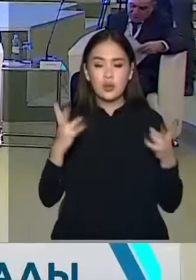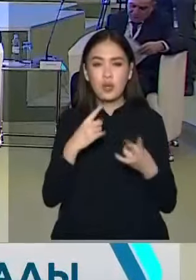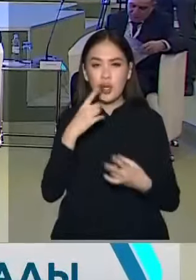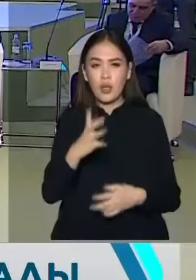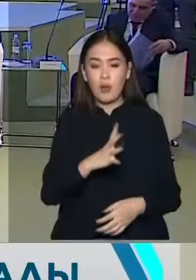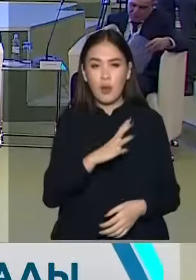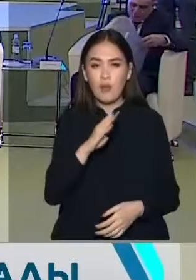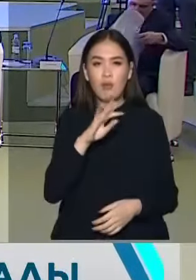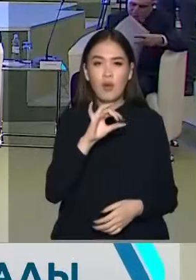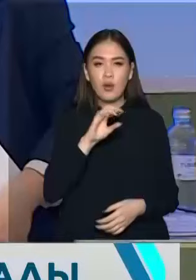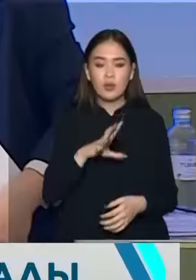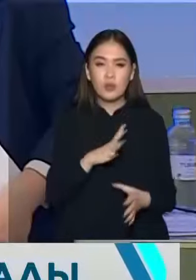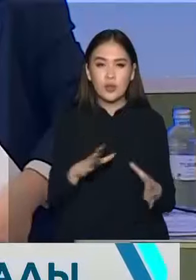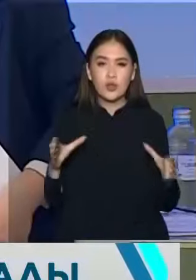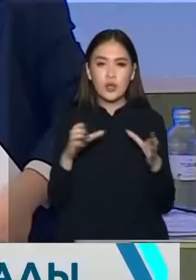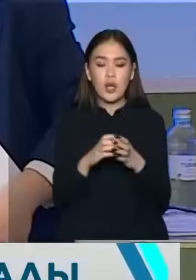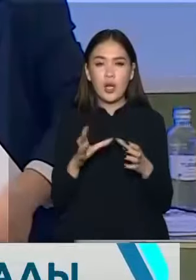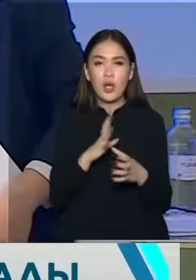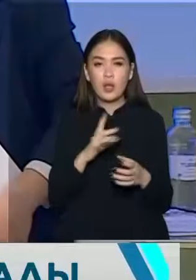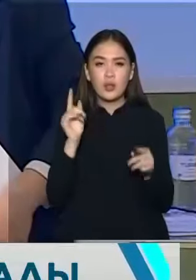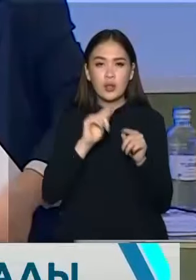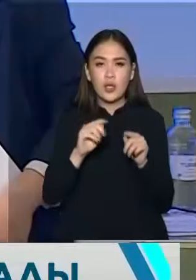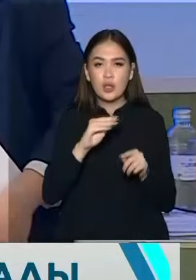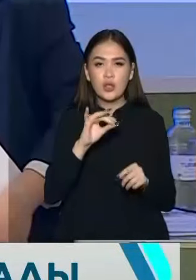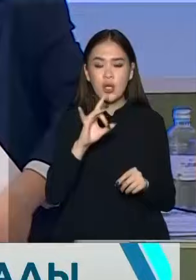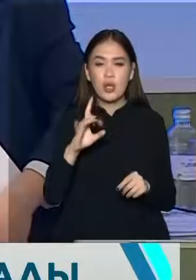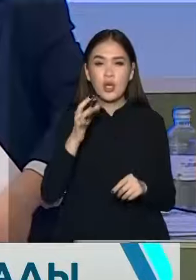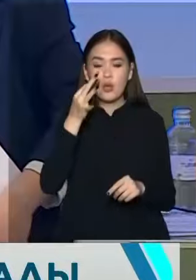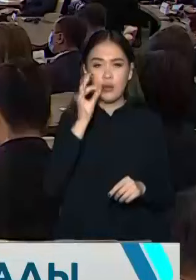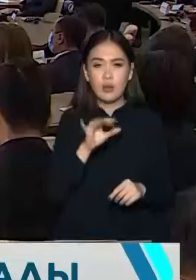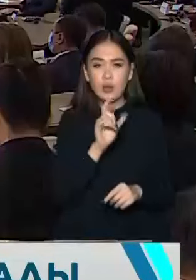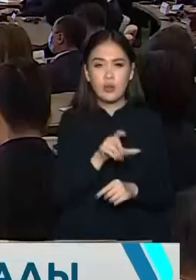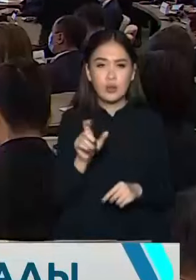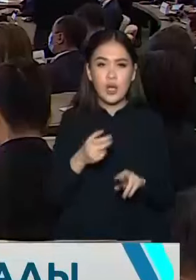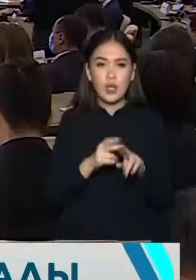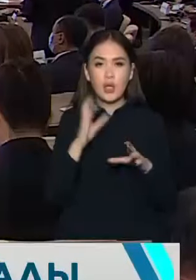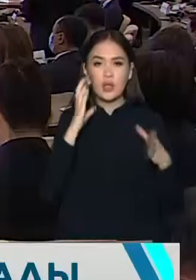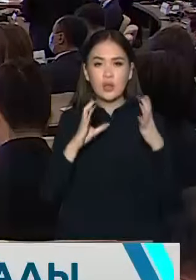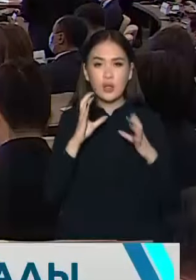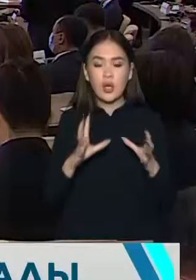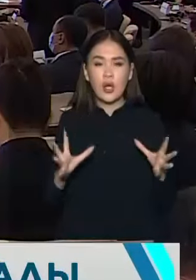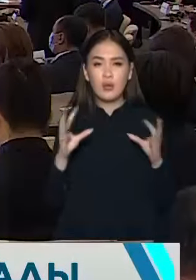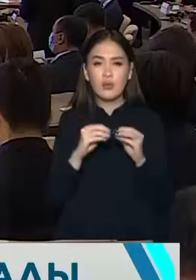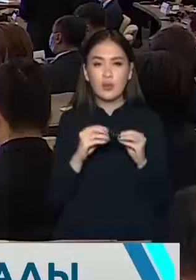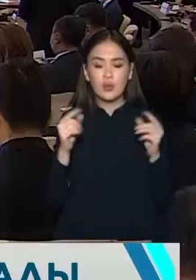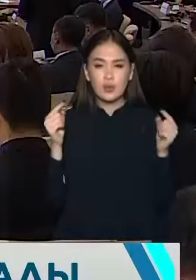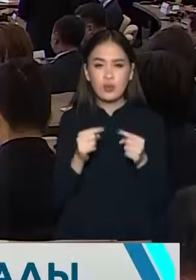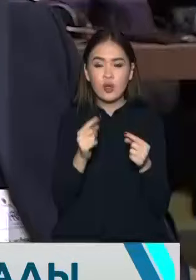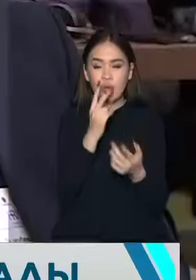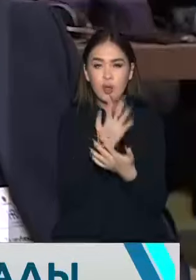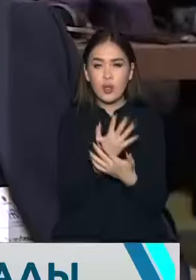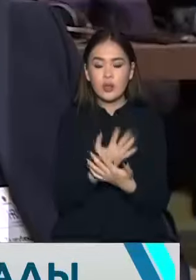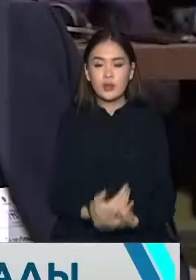болатын. Форумға жиналған сарапшылар, халықаралық HR мамандар сол институтты қалыптастырудың нақты тетігі тектерін көрсетіп